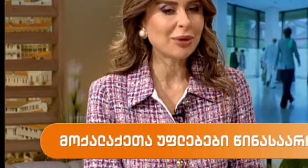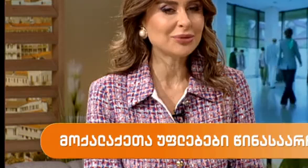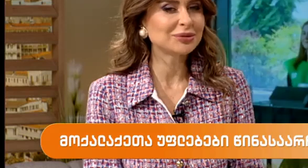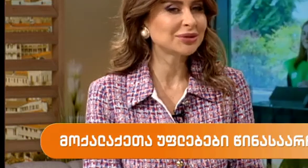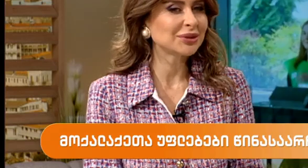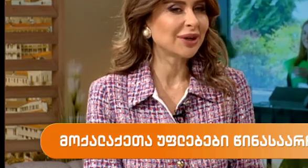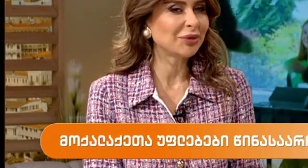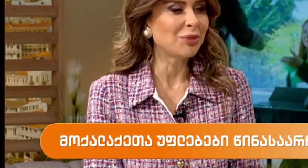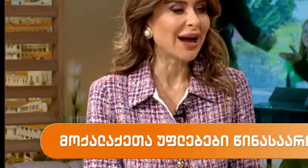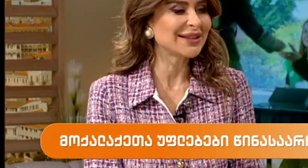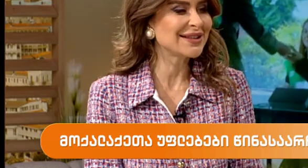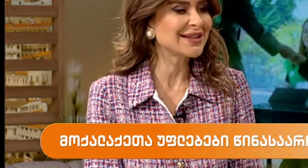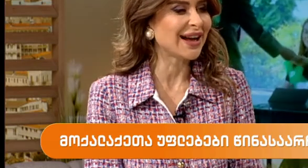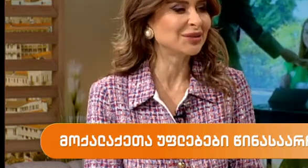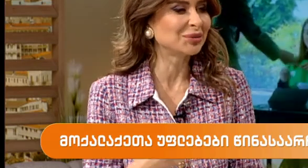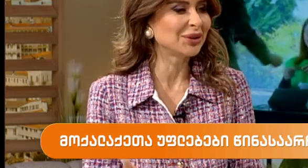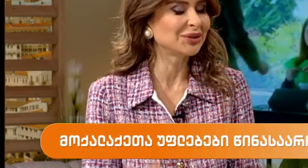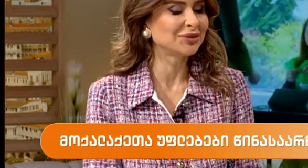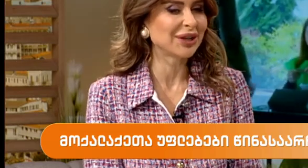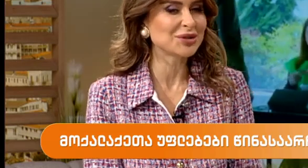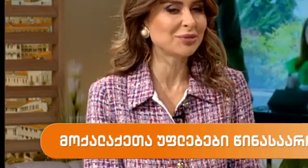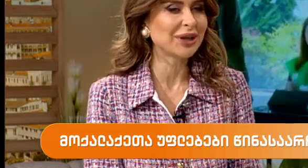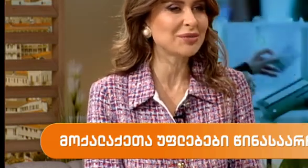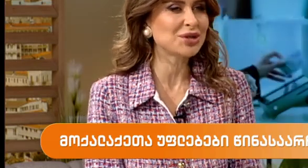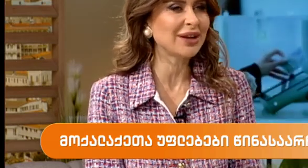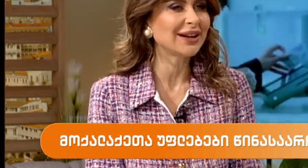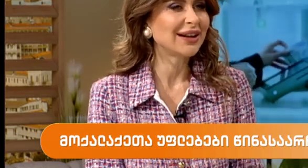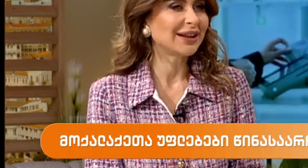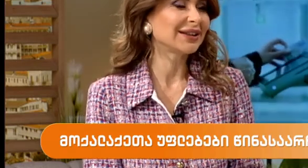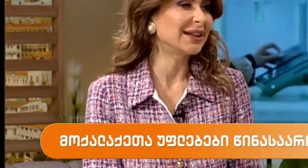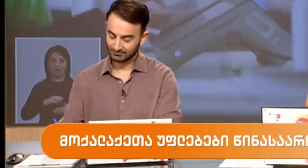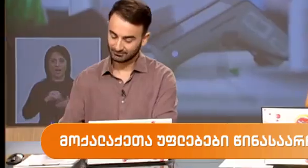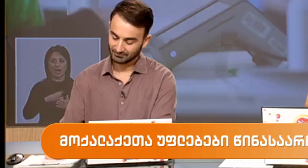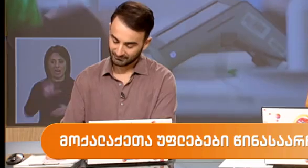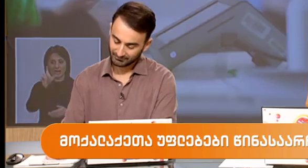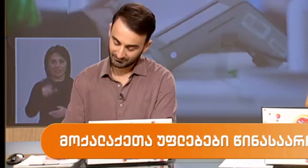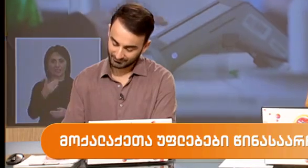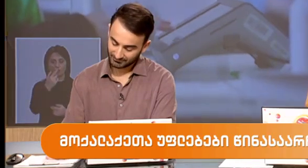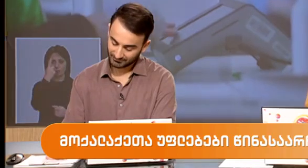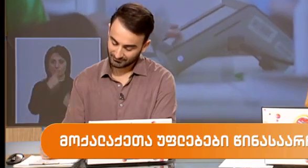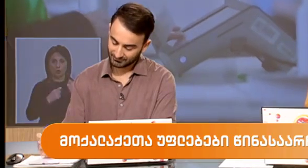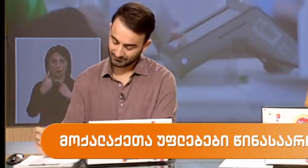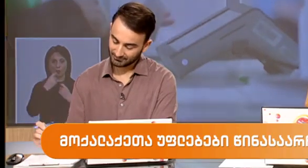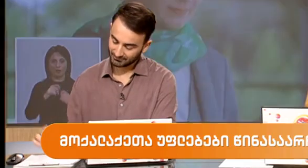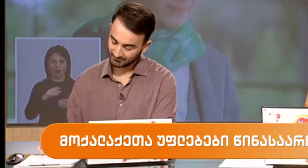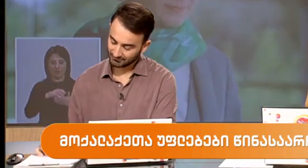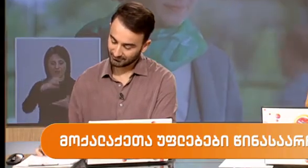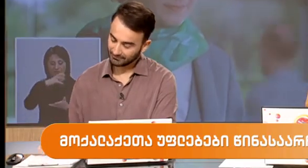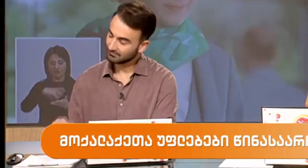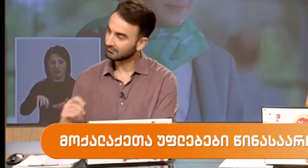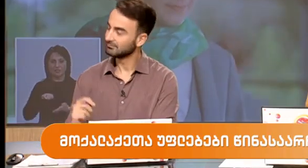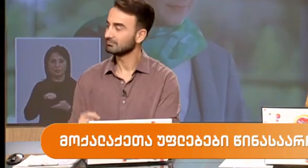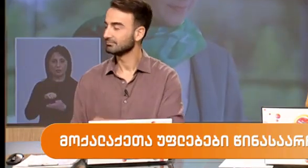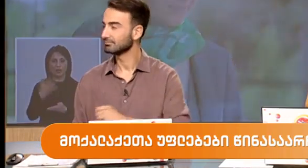შეიძლება ბევრმა არ იცის, ან უბრალოდ ვერ აცნობიერებს ჯერ, რადგან ეს პირველად ხდება, რომ ჩვენ